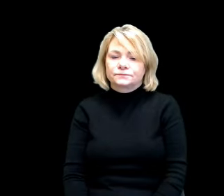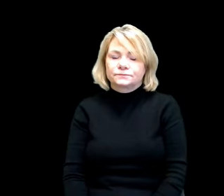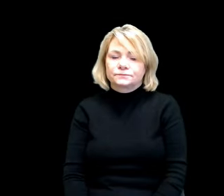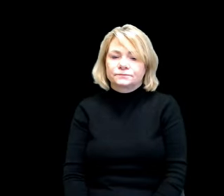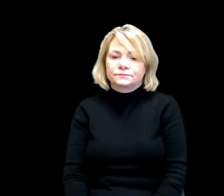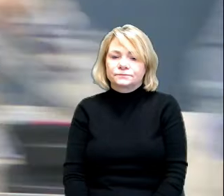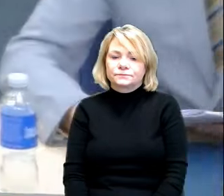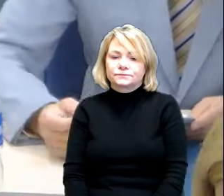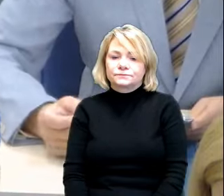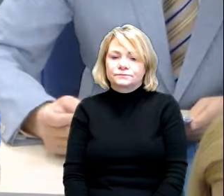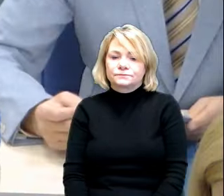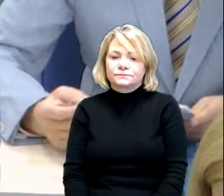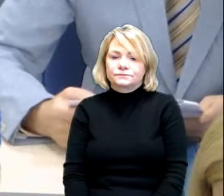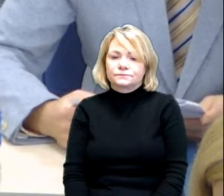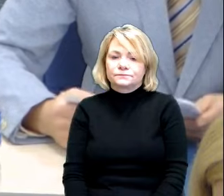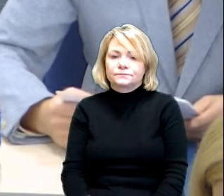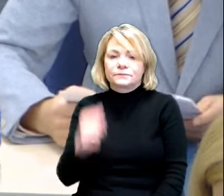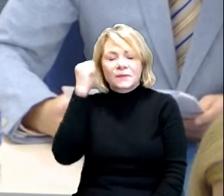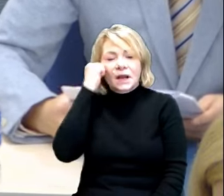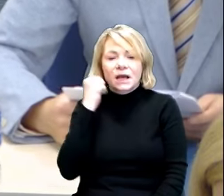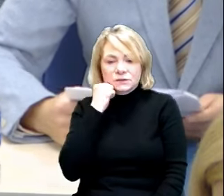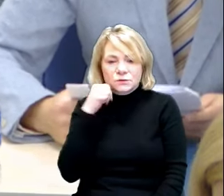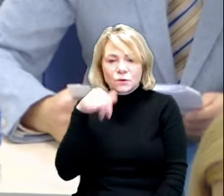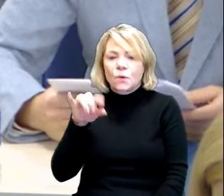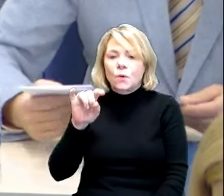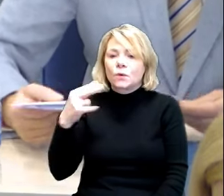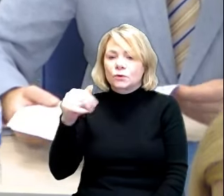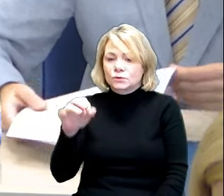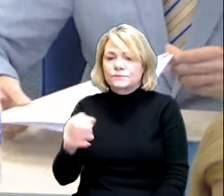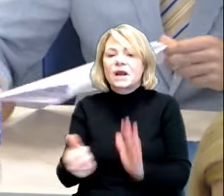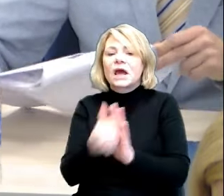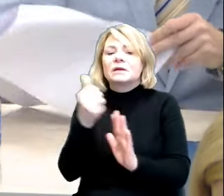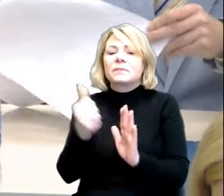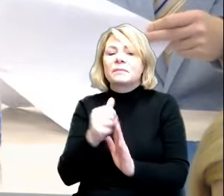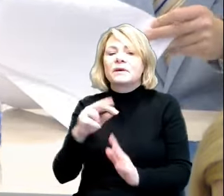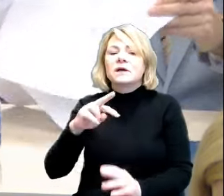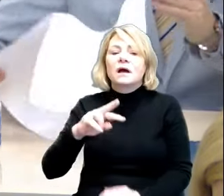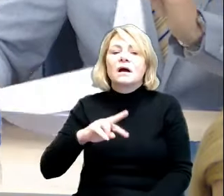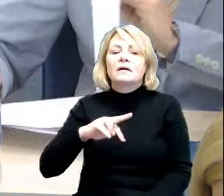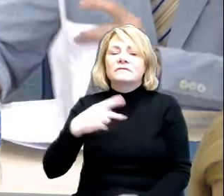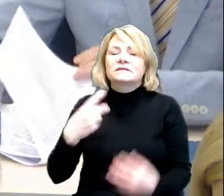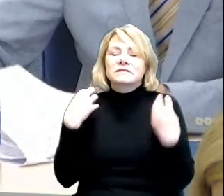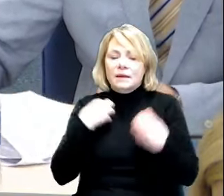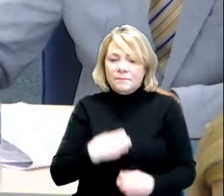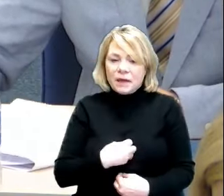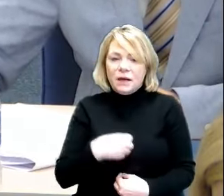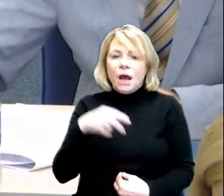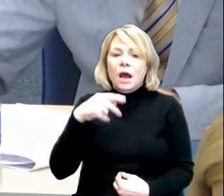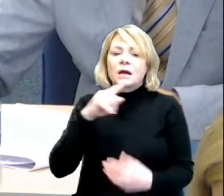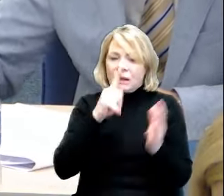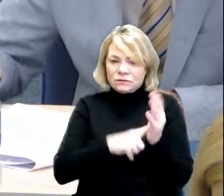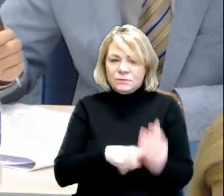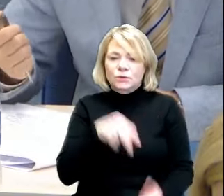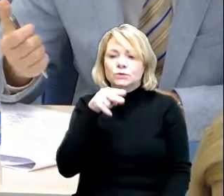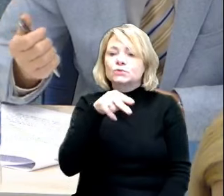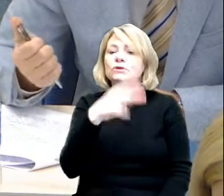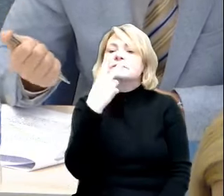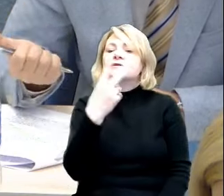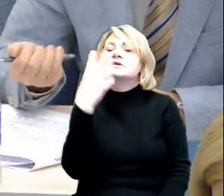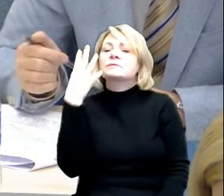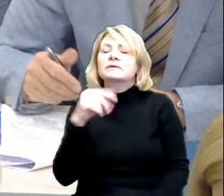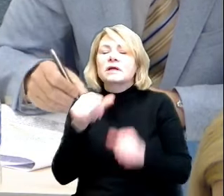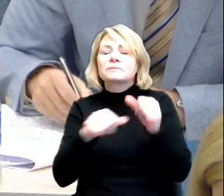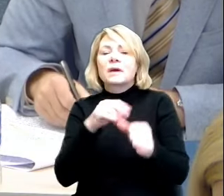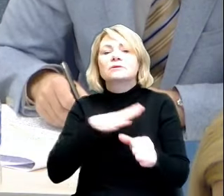ačiū ugniau gerbiame vicemere mano klausimas būtų 2024 metais buvo paskirstytos savivaldybės